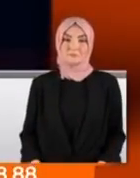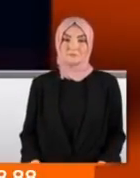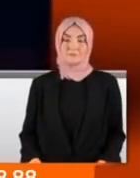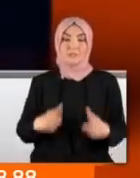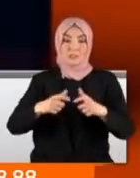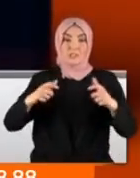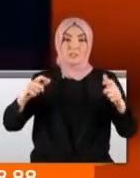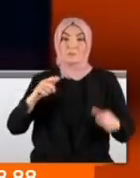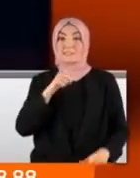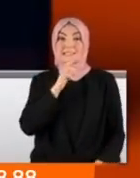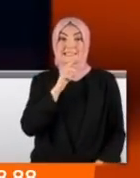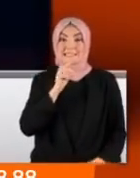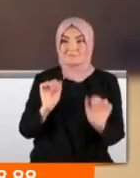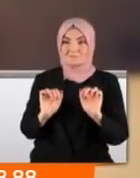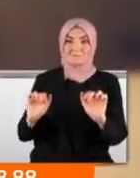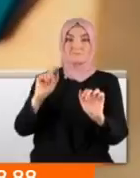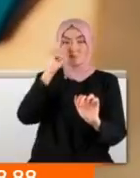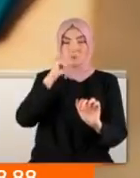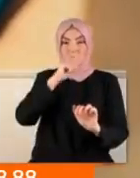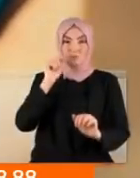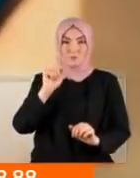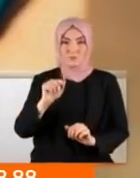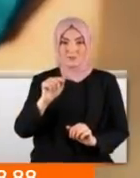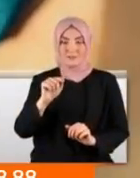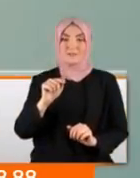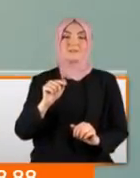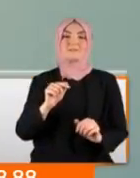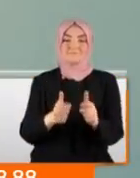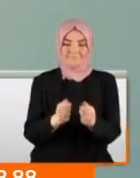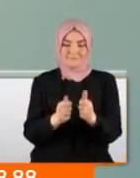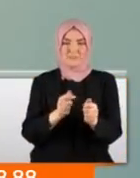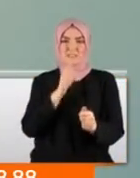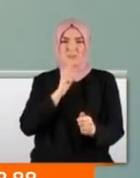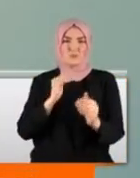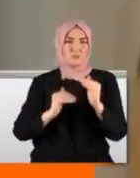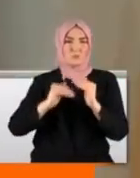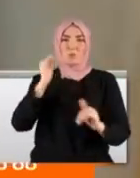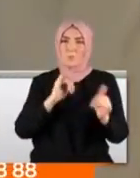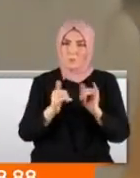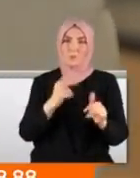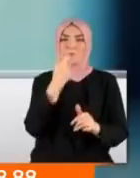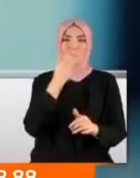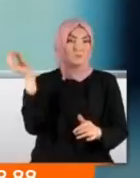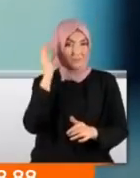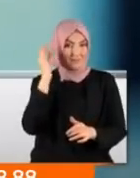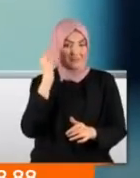Gelişmiş ses yalıtımı sayesinde kullanıcı yüksek sesle oyun oynasa ya da müzik dinlese bile kimseyi rahatsız